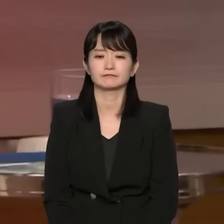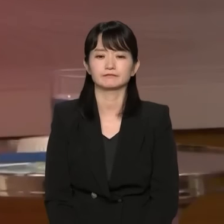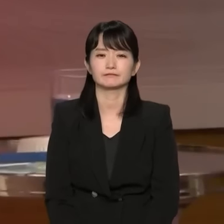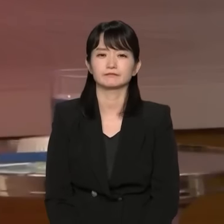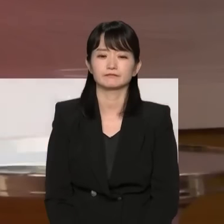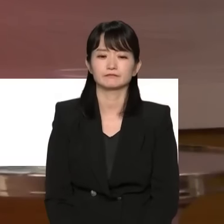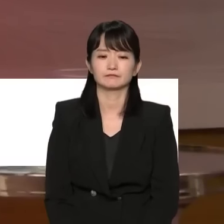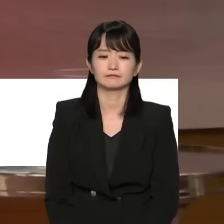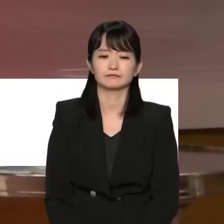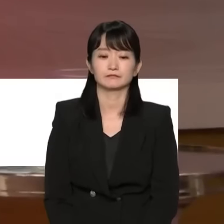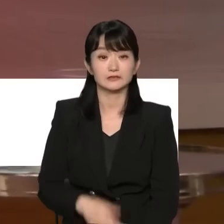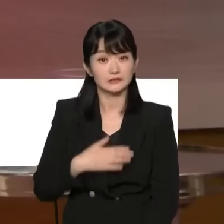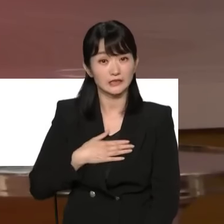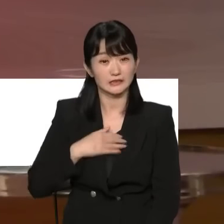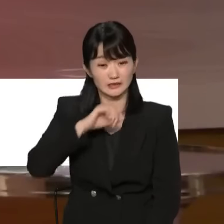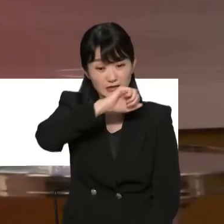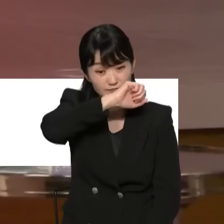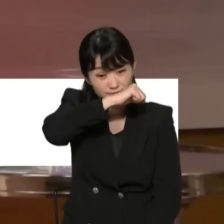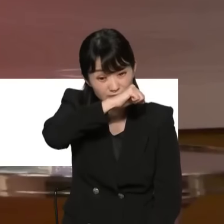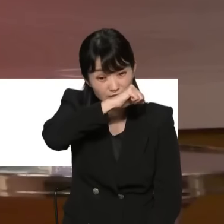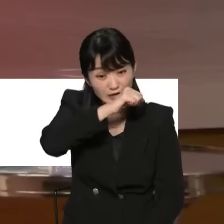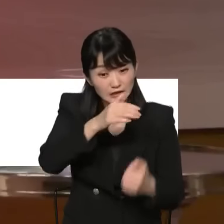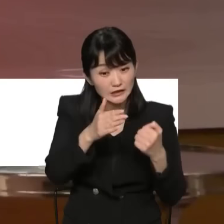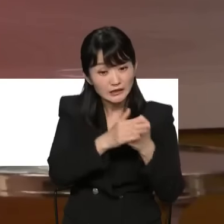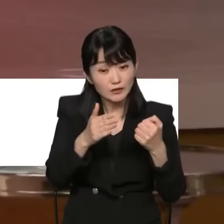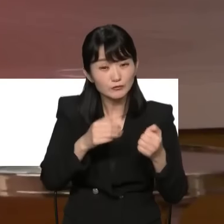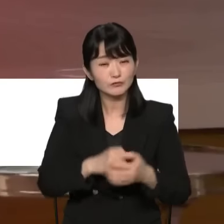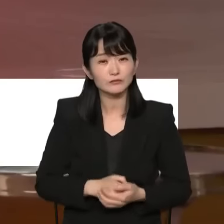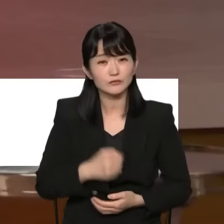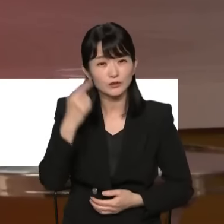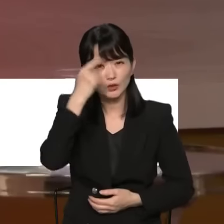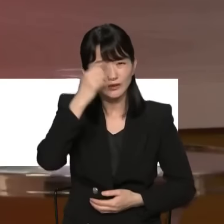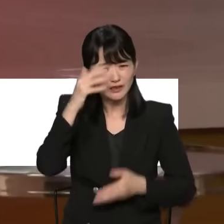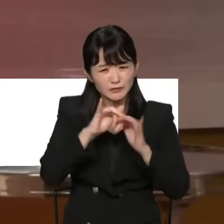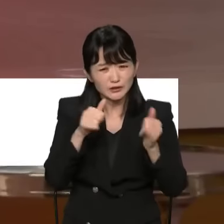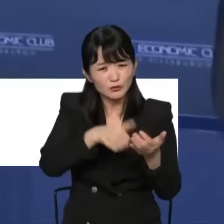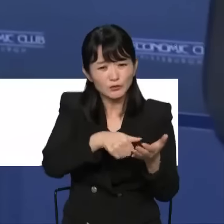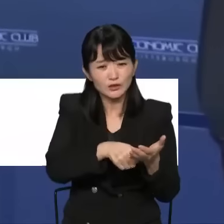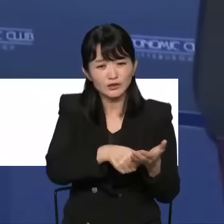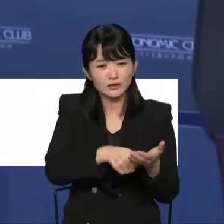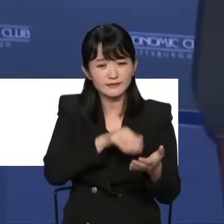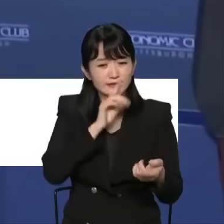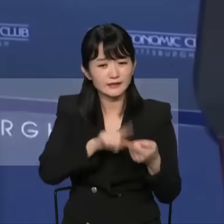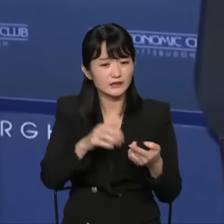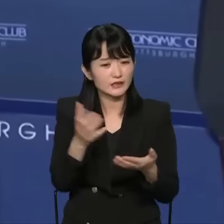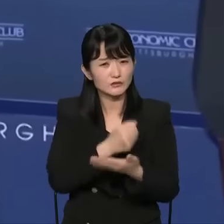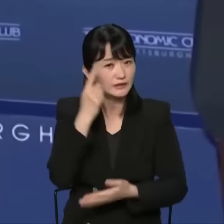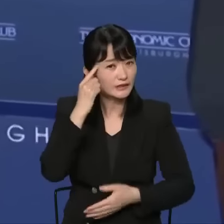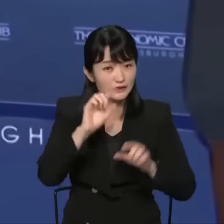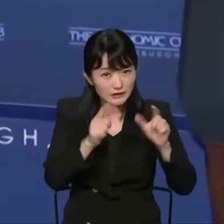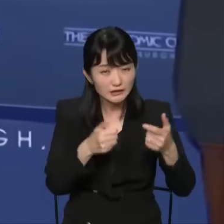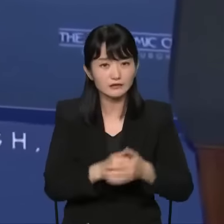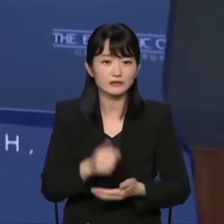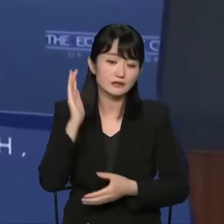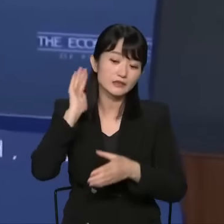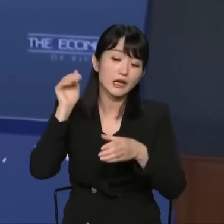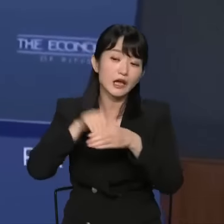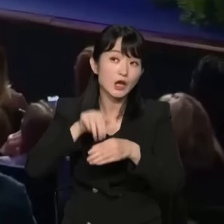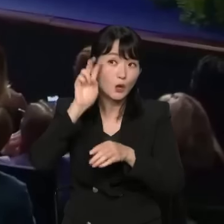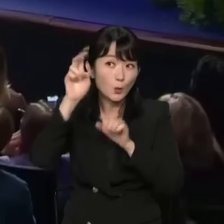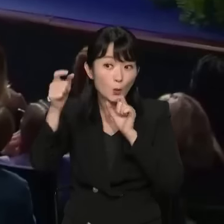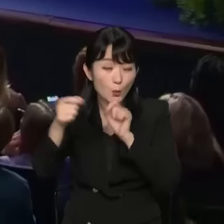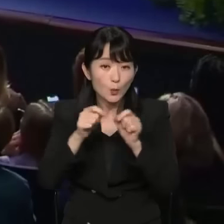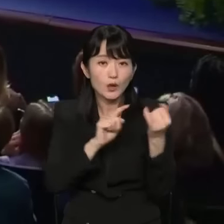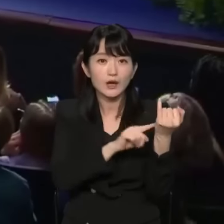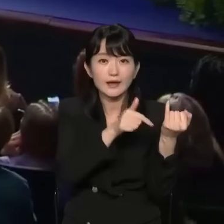I'm working to earn the vote. Not assuming I'm going to have it because I am. 대선을 22일 앞두고